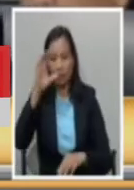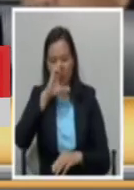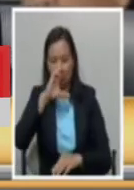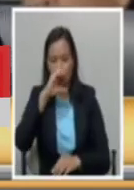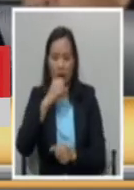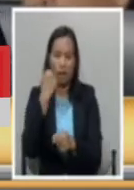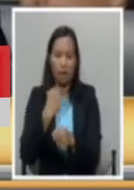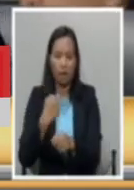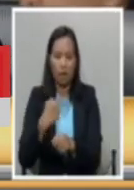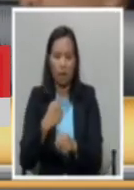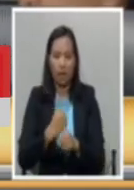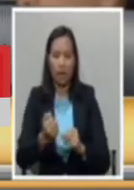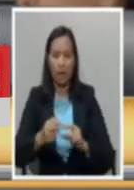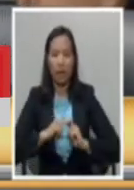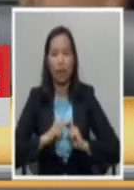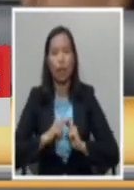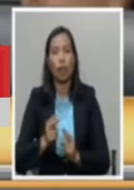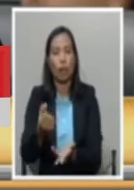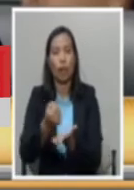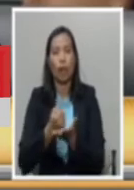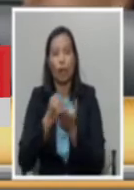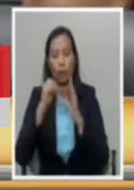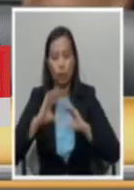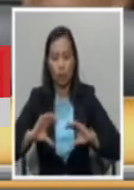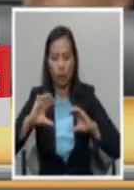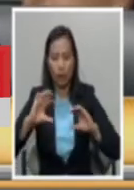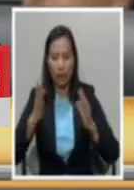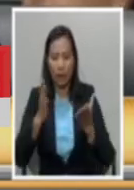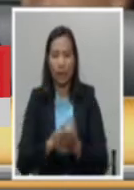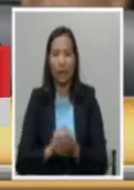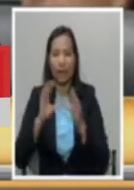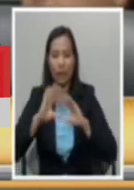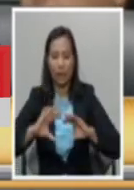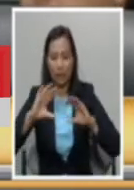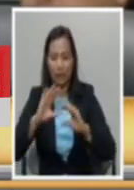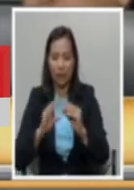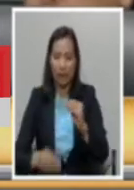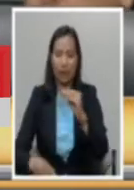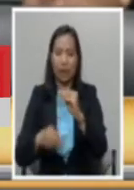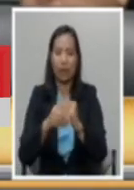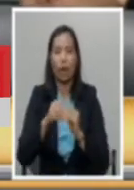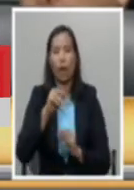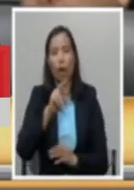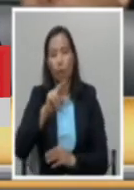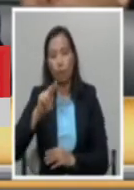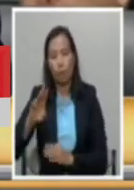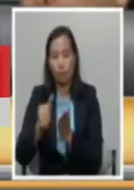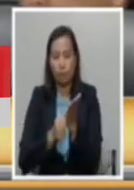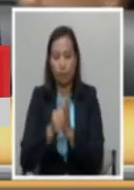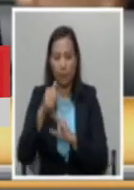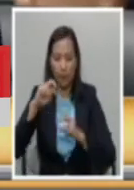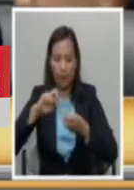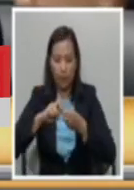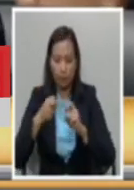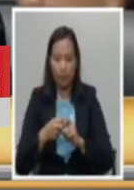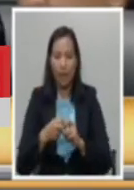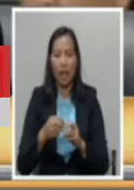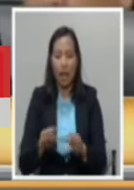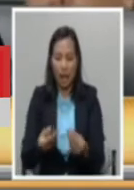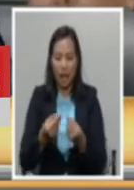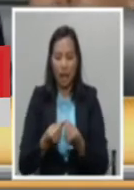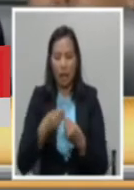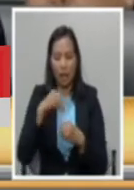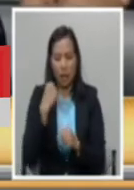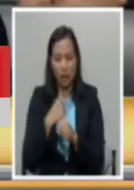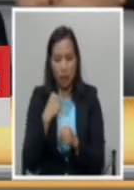เขาไม่ต้องการพึ่งพาจากรัฐบาลเขาต้องการให้รัฐบาลนี้เติมเงินเข้าไปสู่ระบบแก้ไขปัญหาให้เขาอยู่ได้ให้เขา